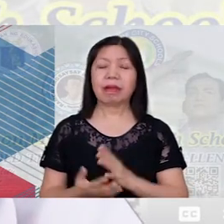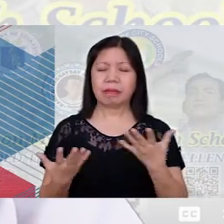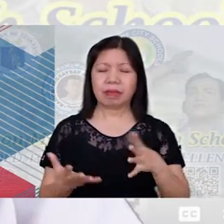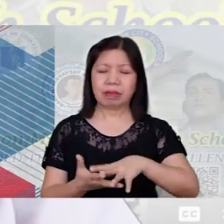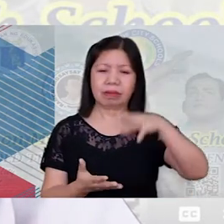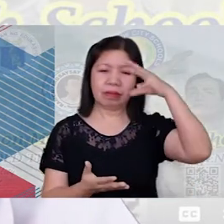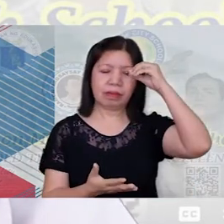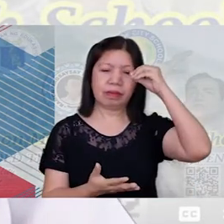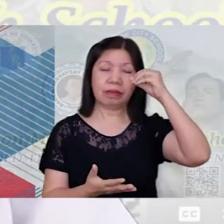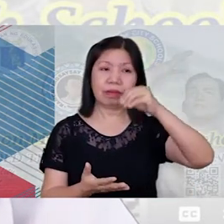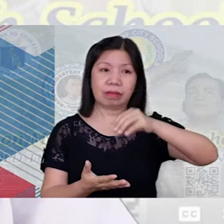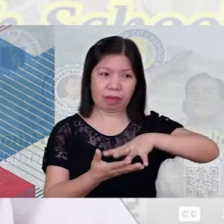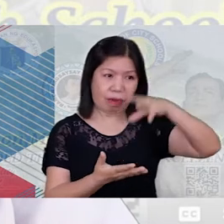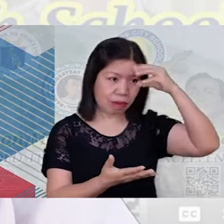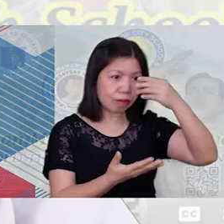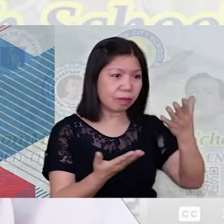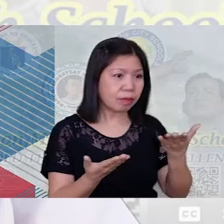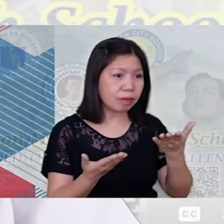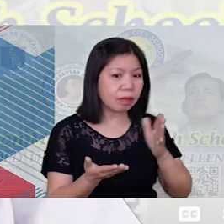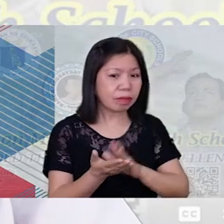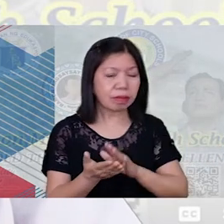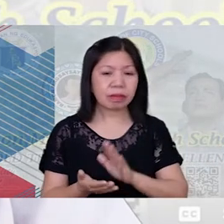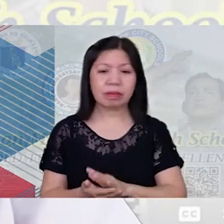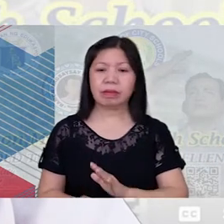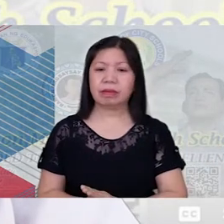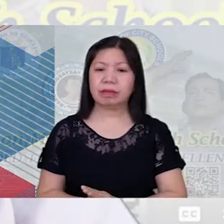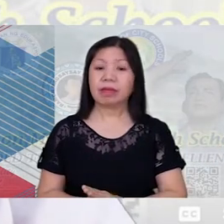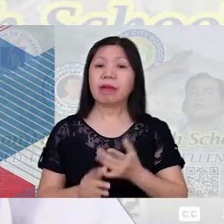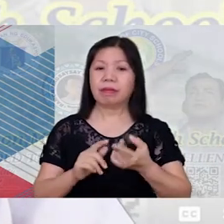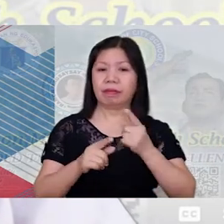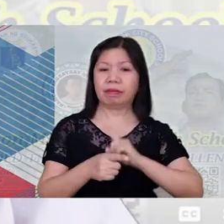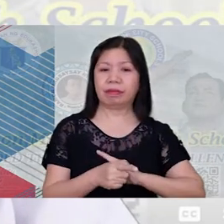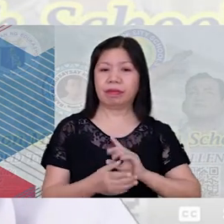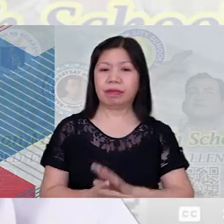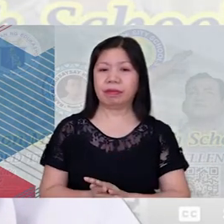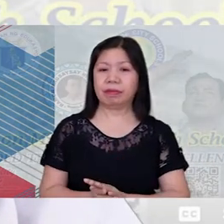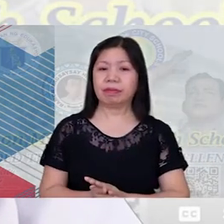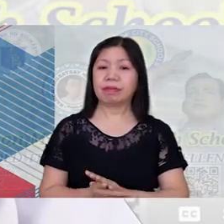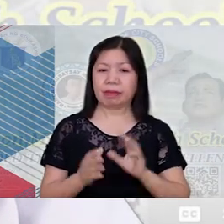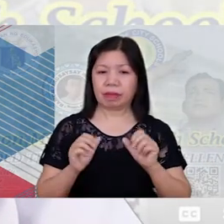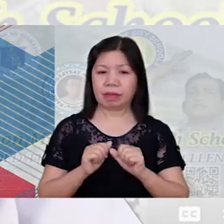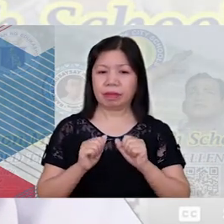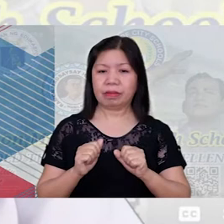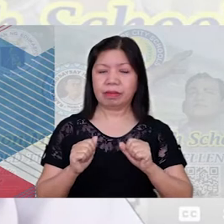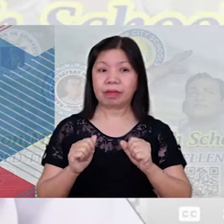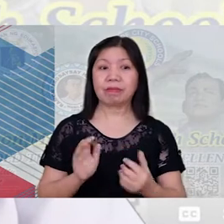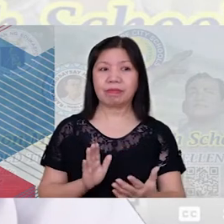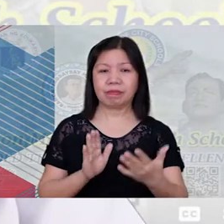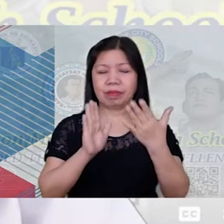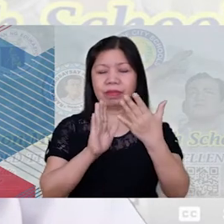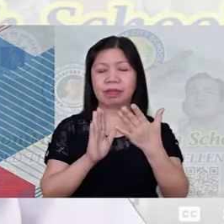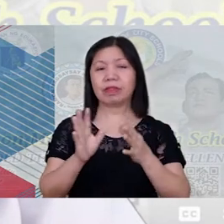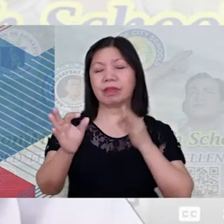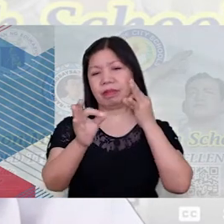mga kaalaman na ating natutuhan ay magiging kalasag natin sa mga hamon ng buhay na ating